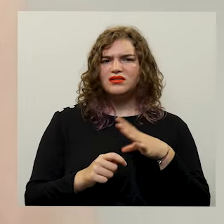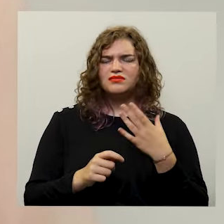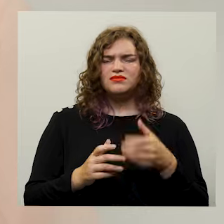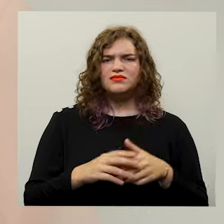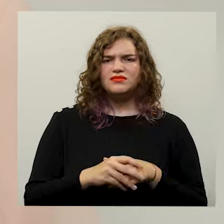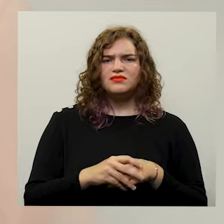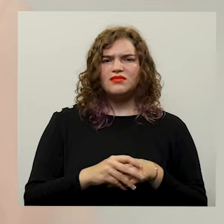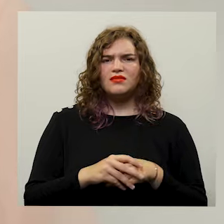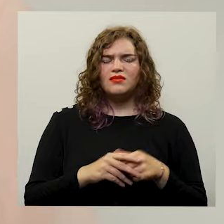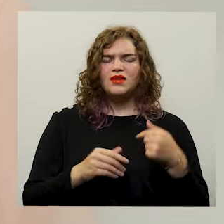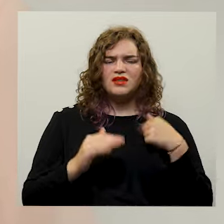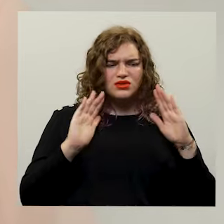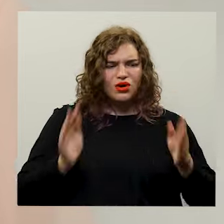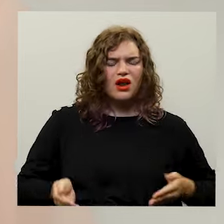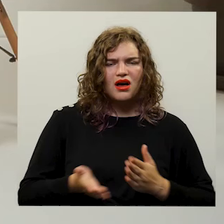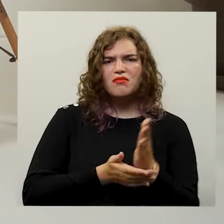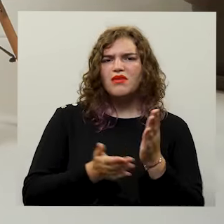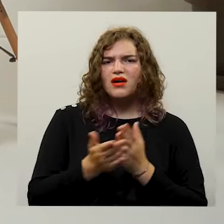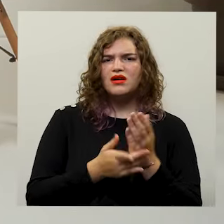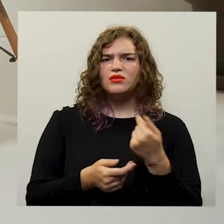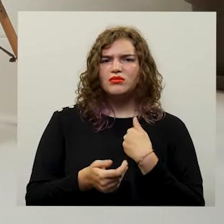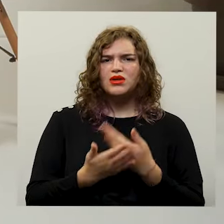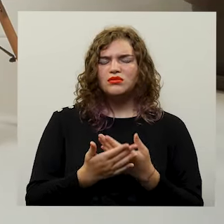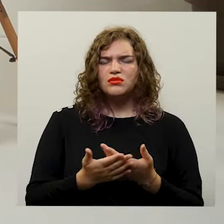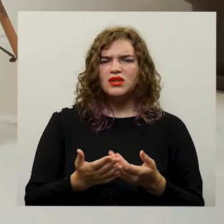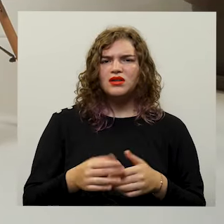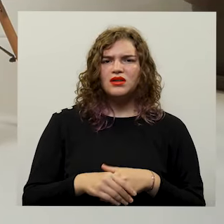Se izola de mine, un om